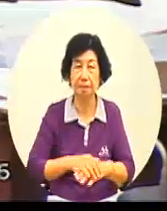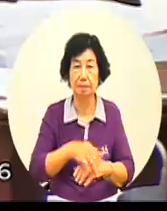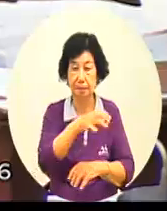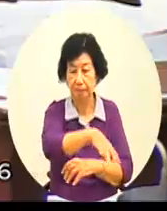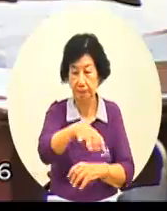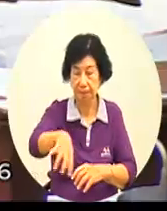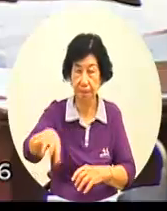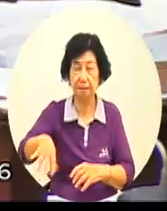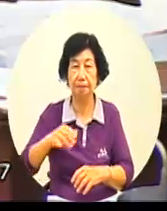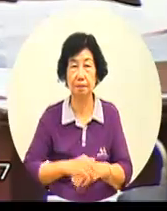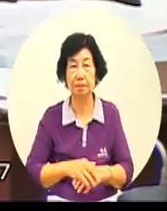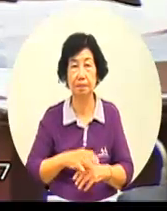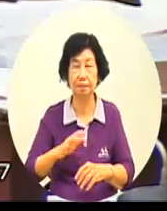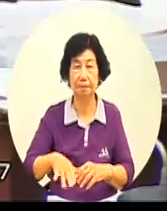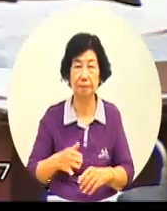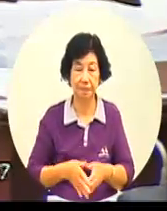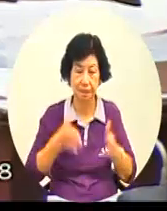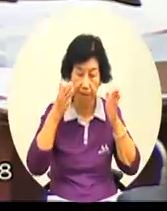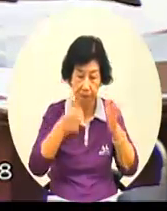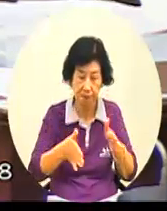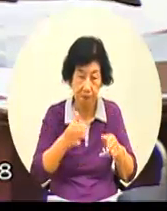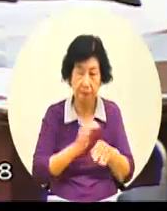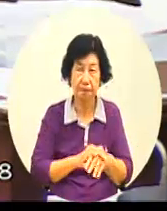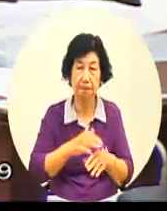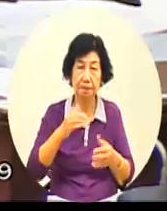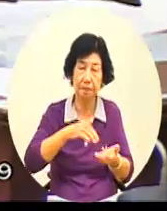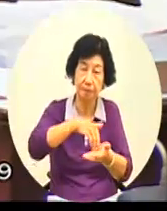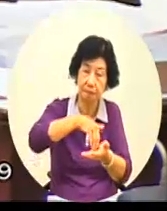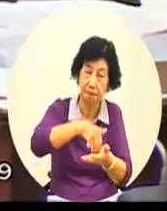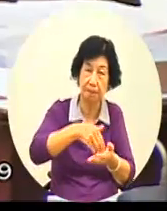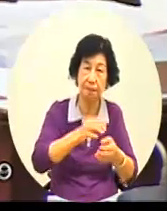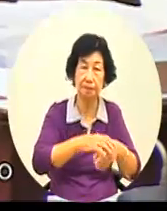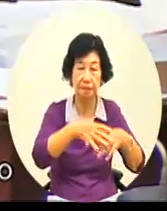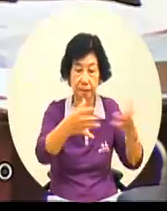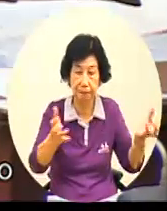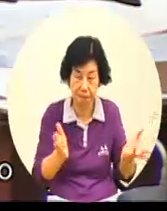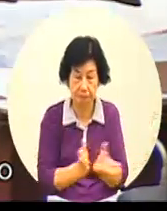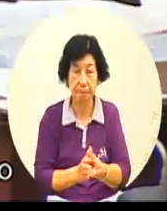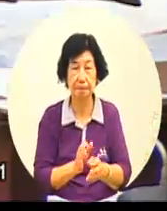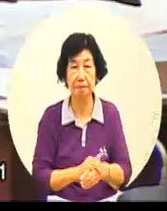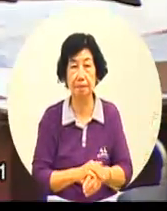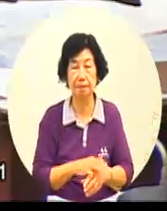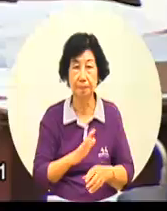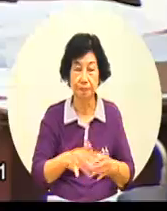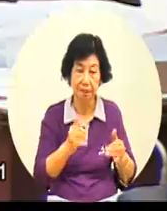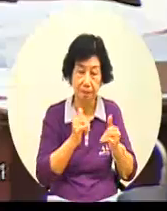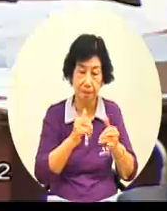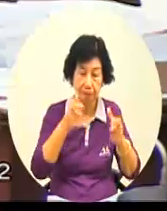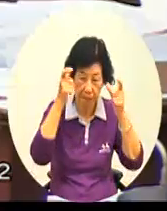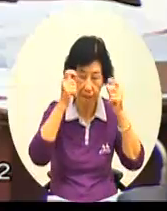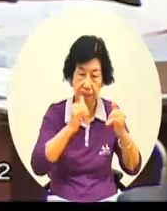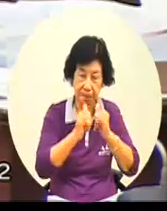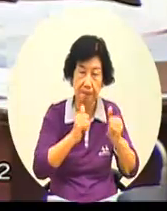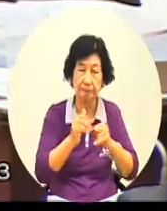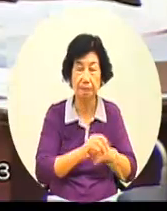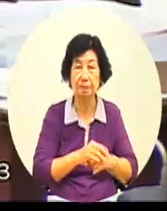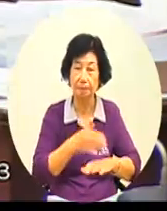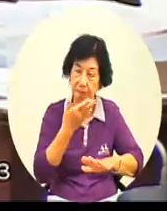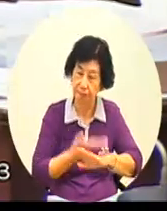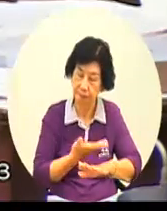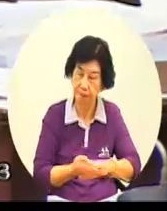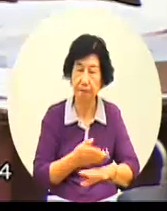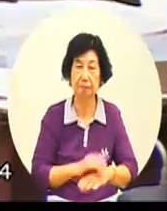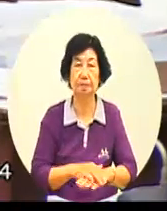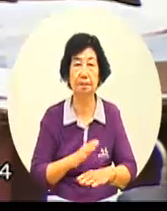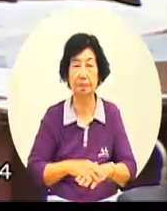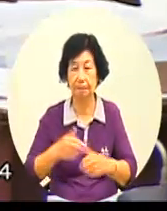真的都是弱势的对象，是弱势团体。但是高雄市民，你放心，我们社政小组的议员无弱